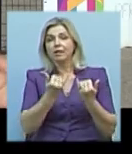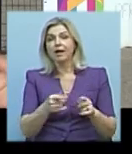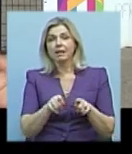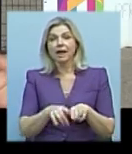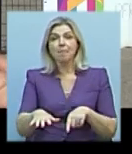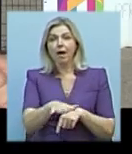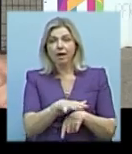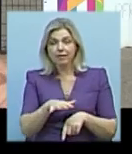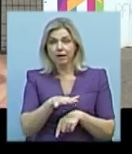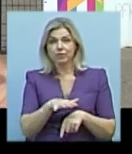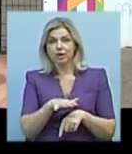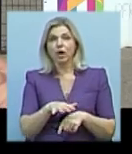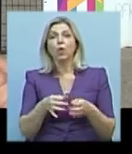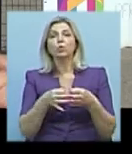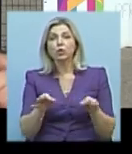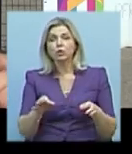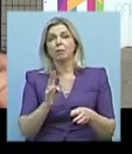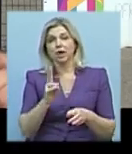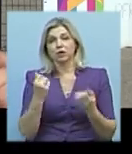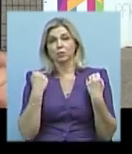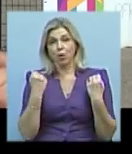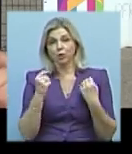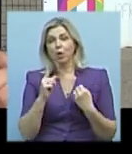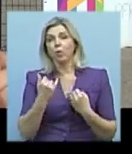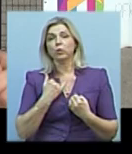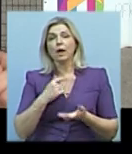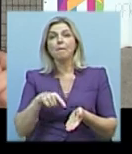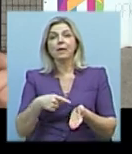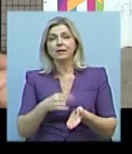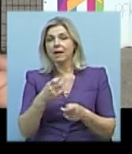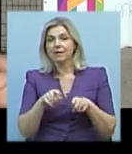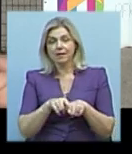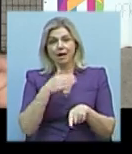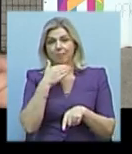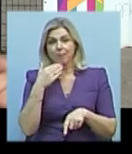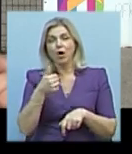майданчики, тобто ми надаємо доступність до спорту, тому що у нас у місті не так багато